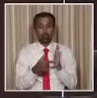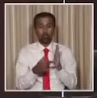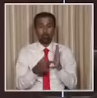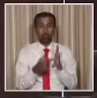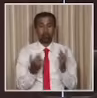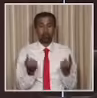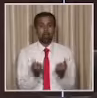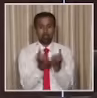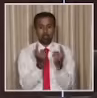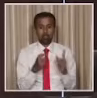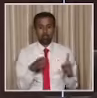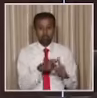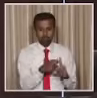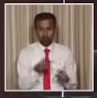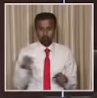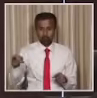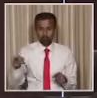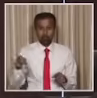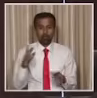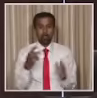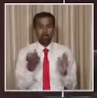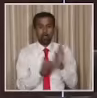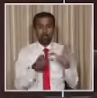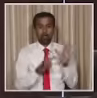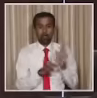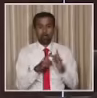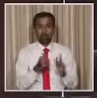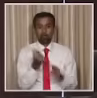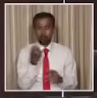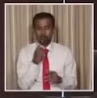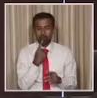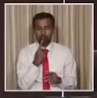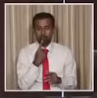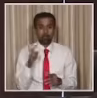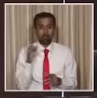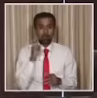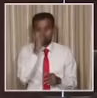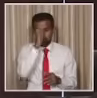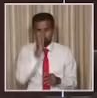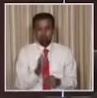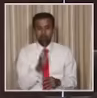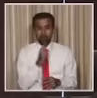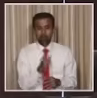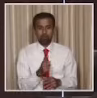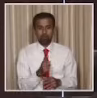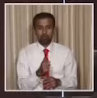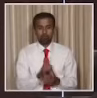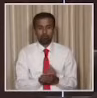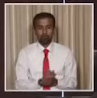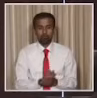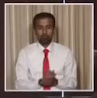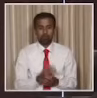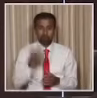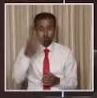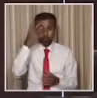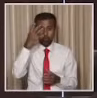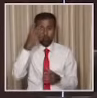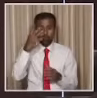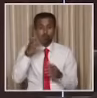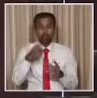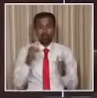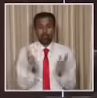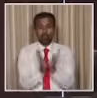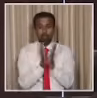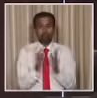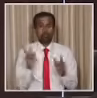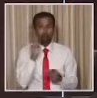මේ කිරියල් ලැබතුමා නැගිලි දෙක් කරනවා රවි කරුණායක ඔබතුමා කියපු කාරණා රනිල් වික්‍රමසිංහ මැතිතුමා කියපු දේවල් තොප්පි කළ කැලයක් කියලා කිව්වා ඔබතුමාලා